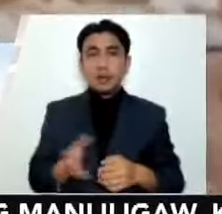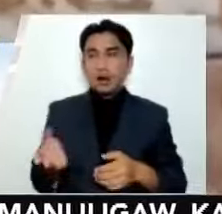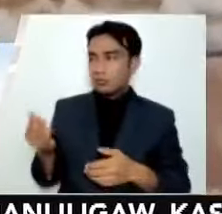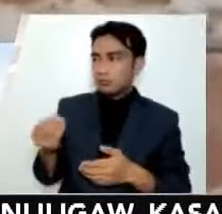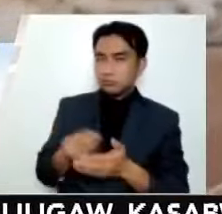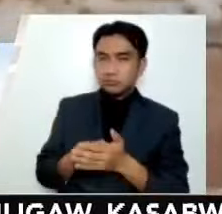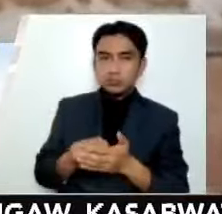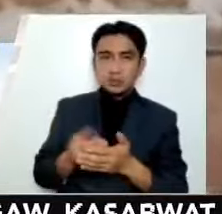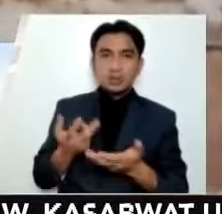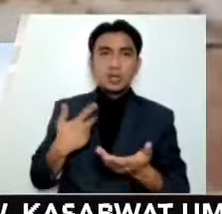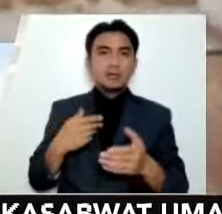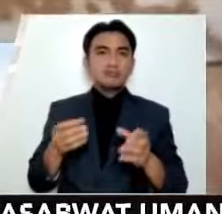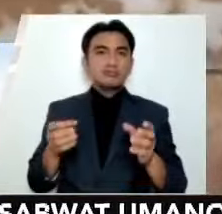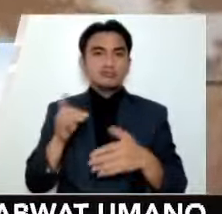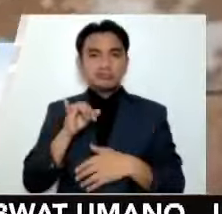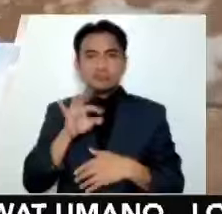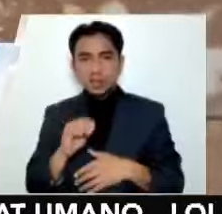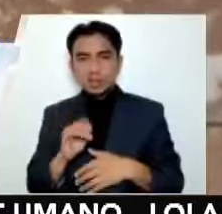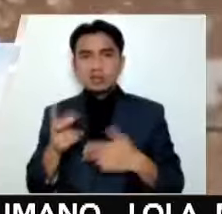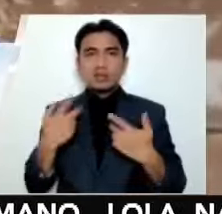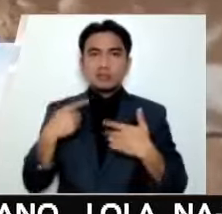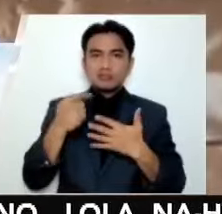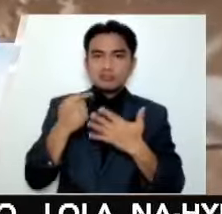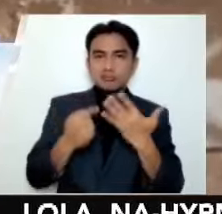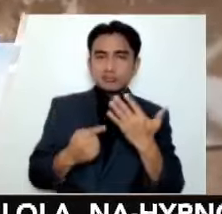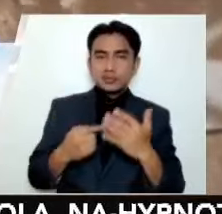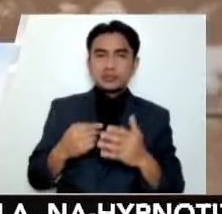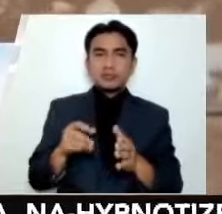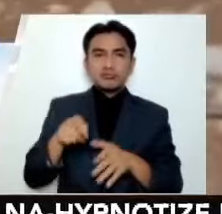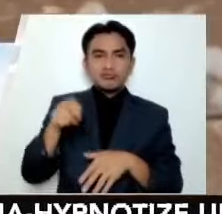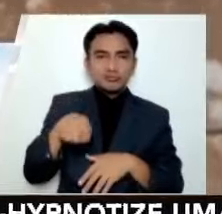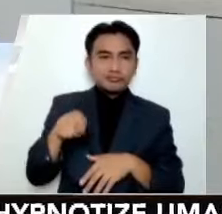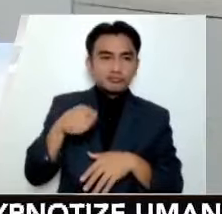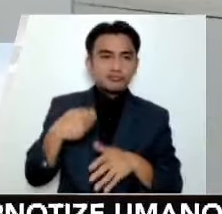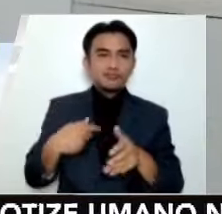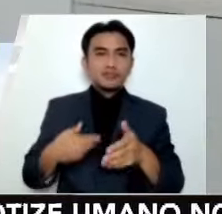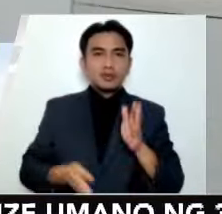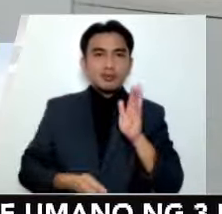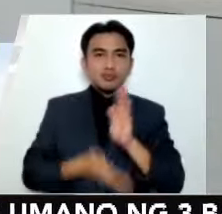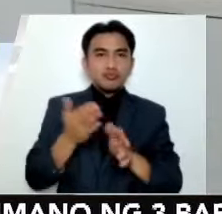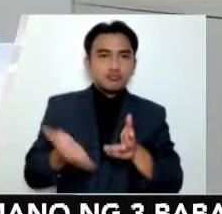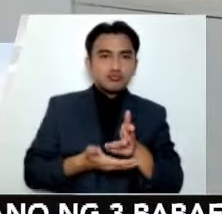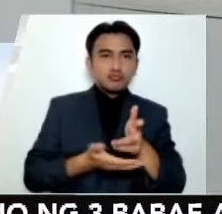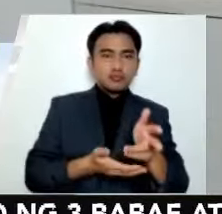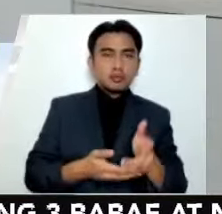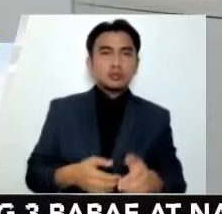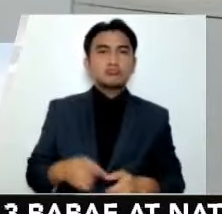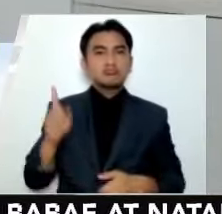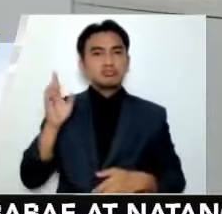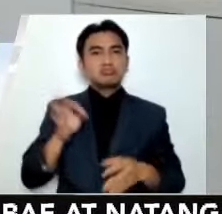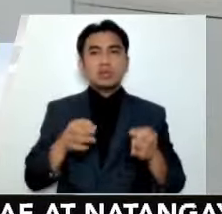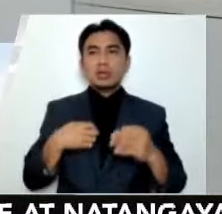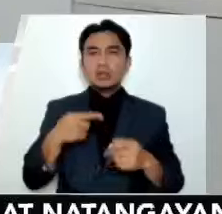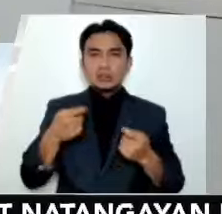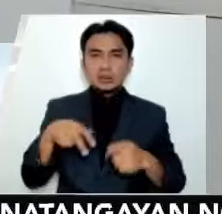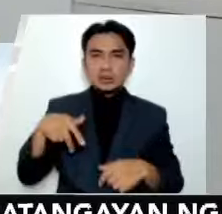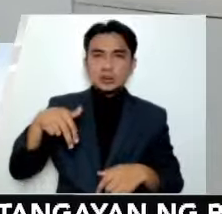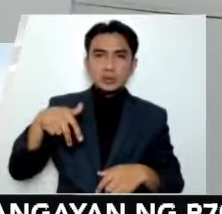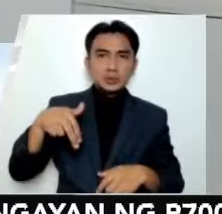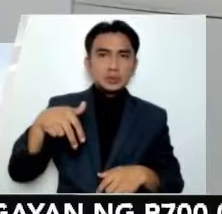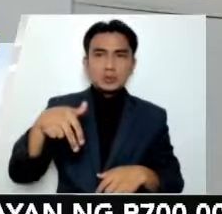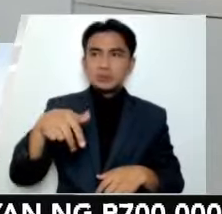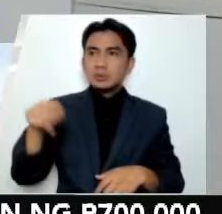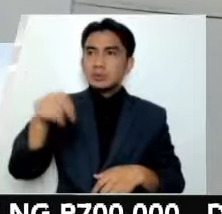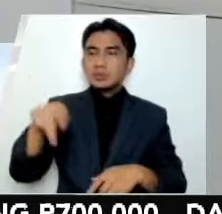card, humaruro at paalis ang rider. Sinubukan ko pong maglakad, tapos may nakita po akong mga vendors. Sila po yung nagsabi